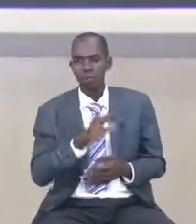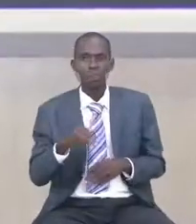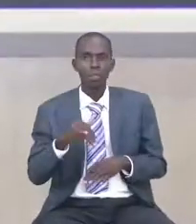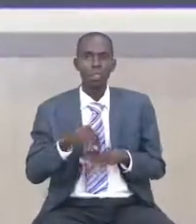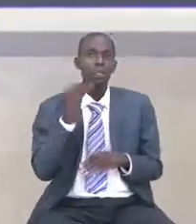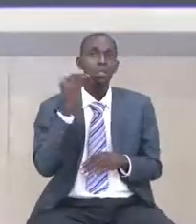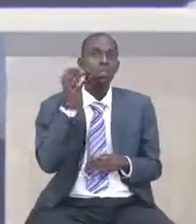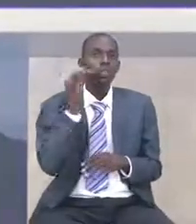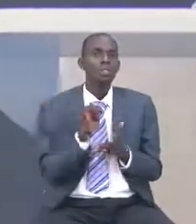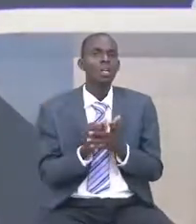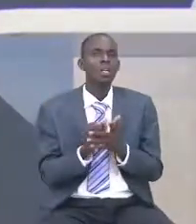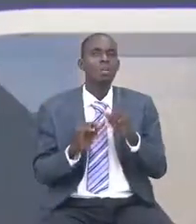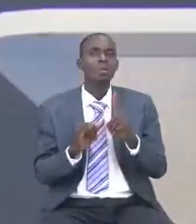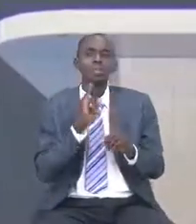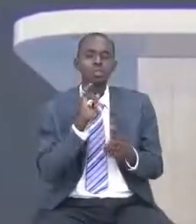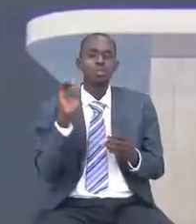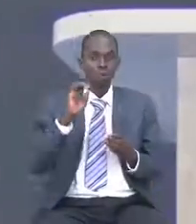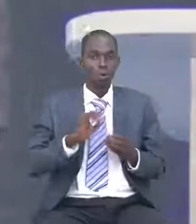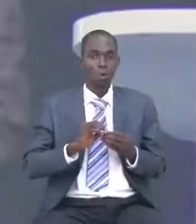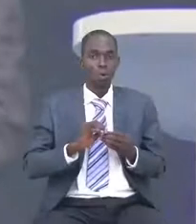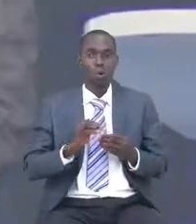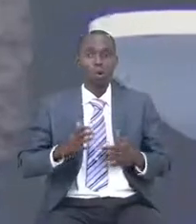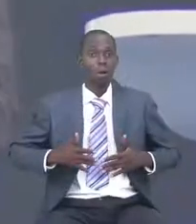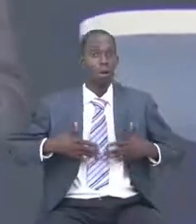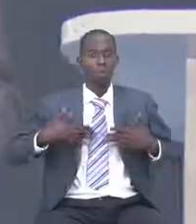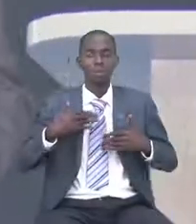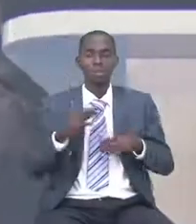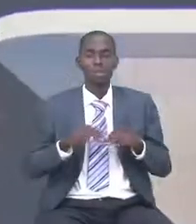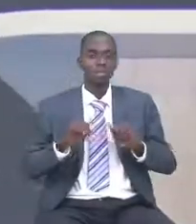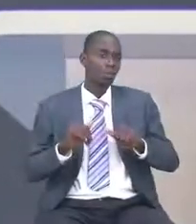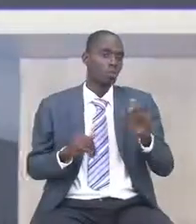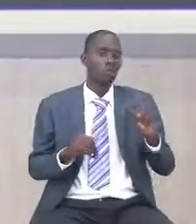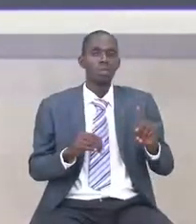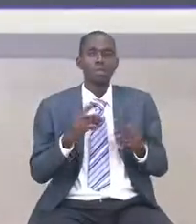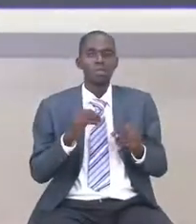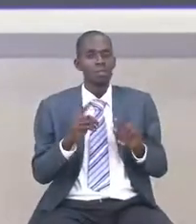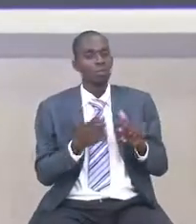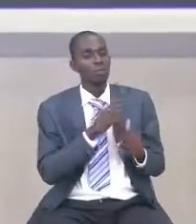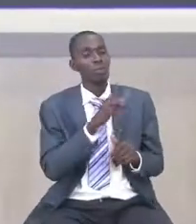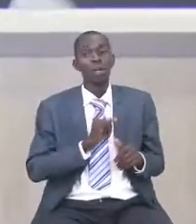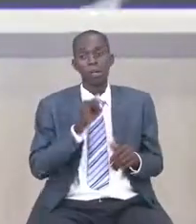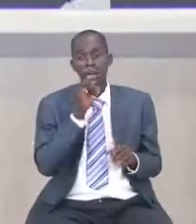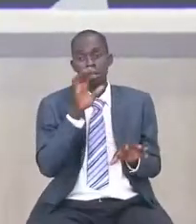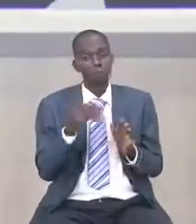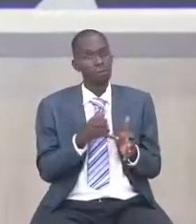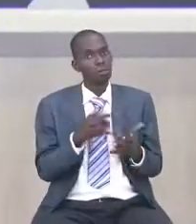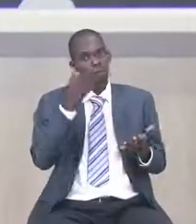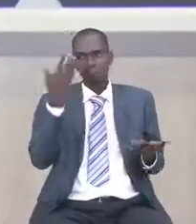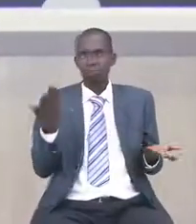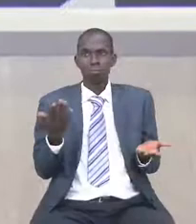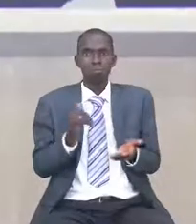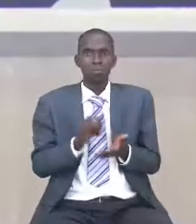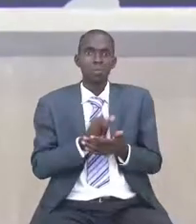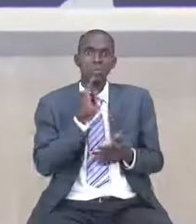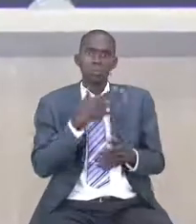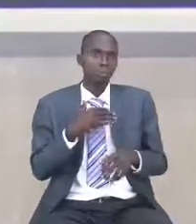et nourrit ces beaux enfants que j'ai à la maison. Celui-là était plus excité que le premier. Maintenant, le premier a dit,